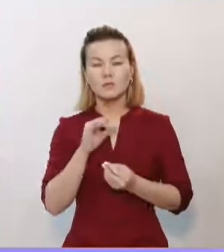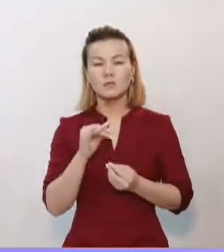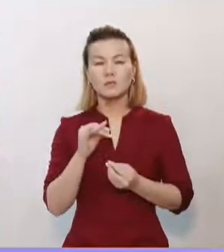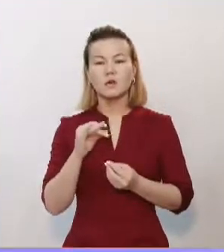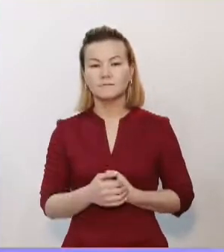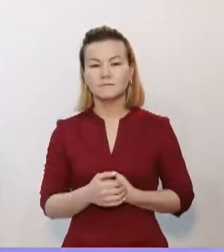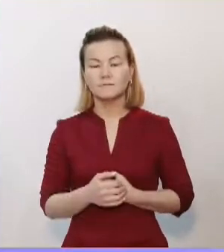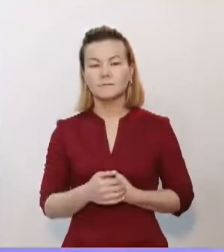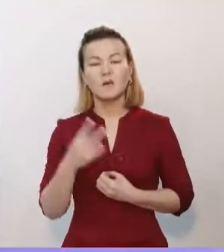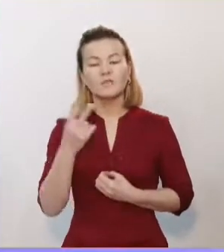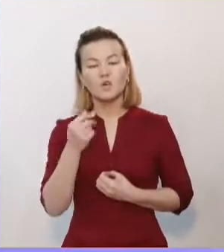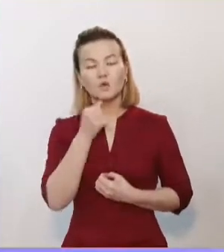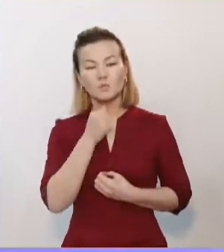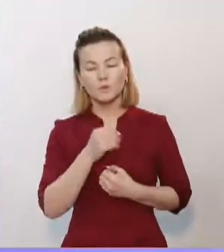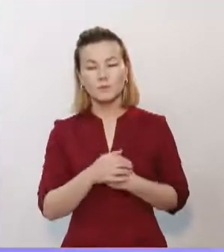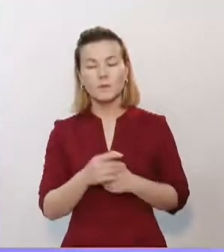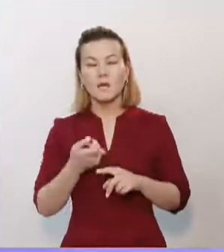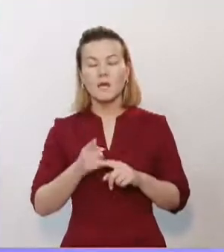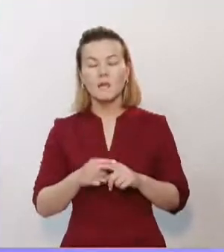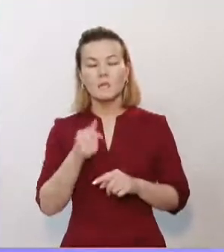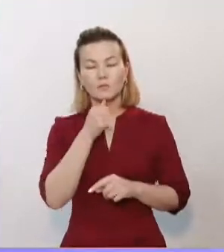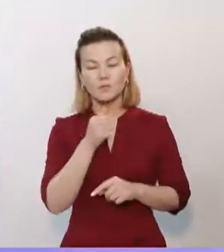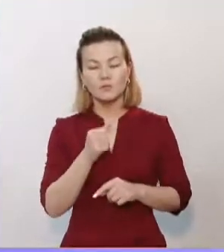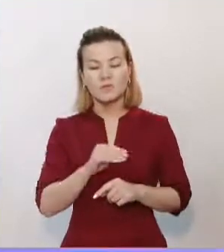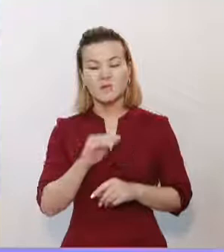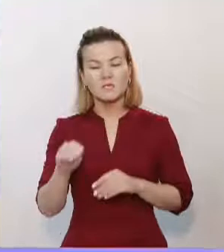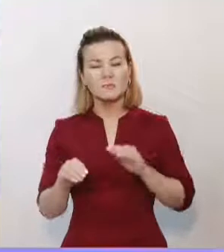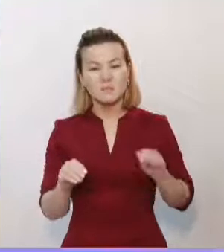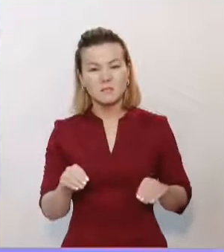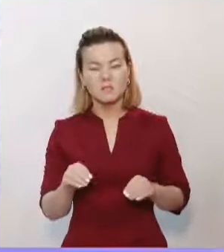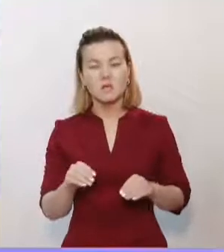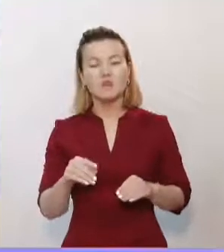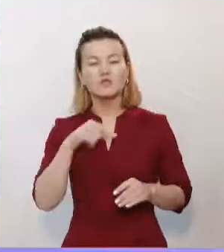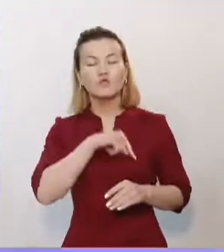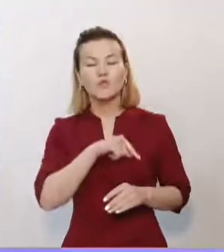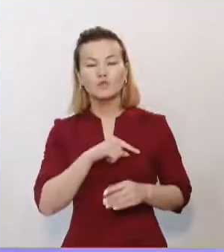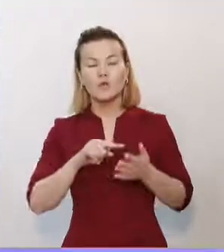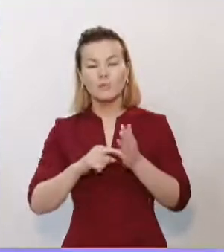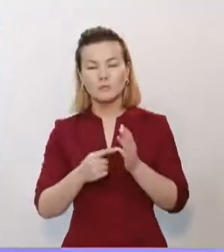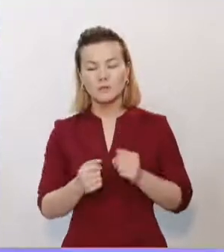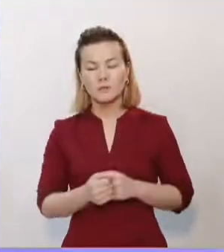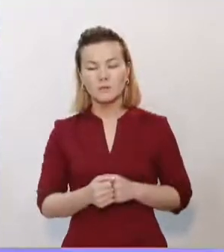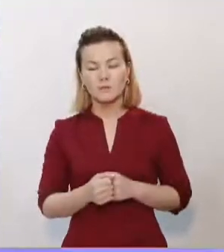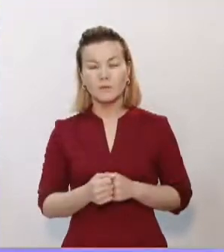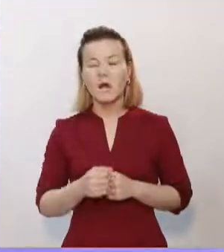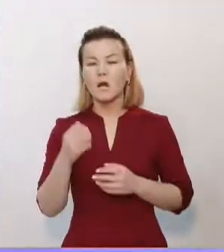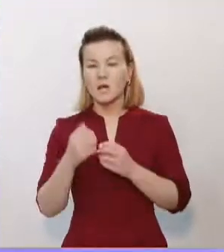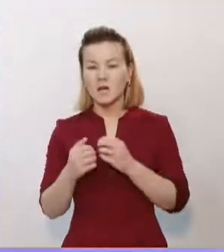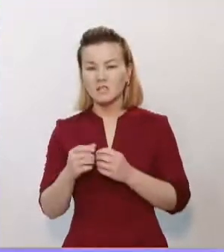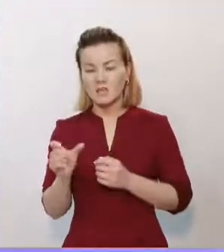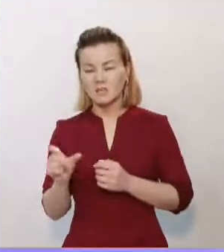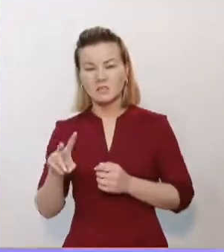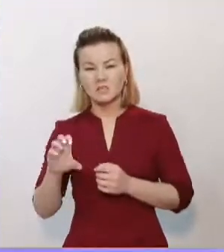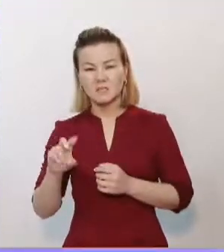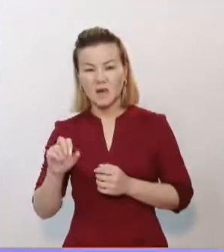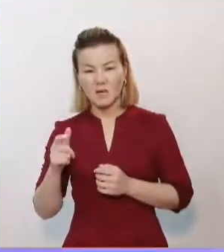число. Второй способ – это способ распределительного свойства умножения. Каждое